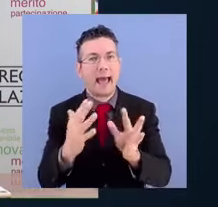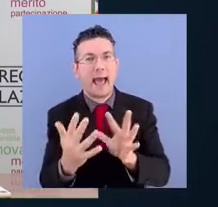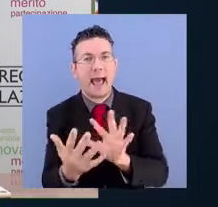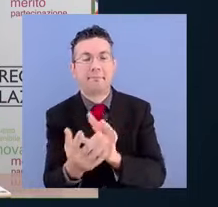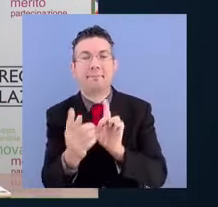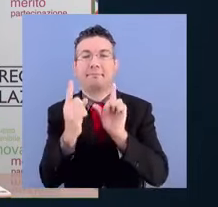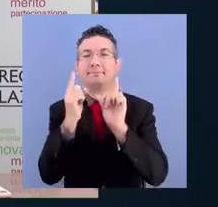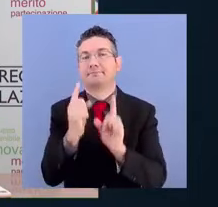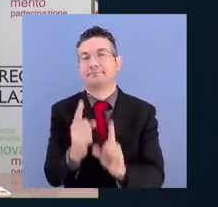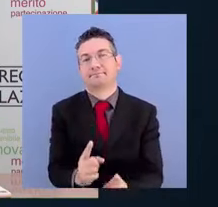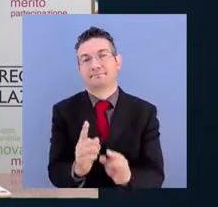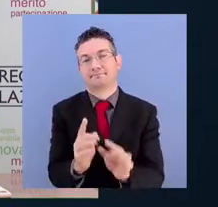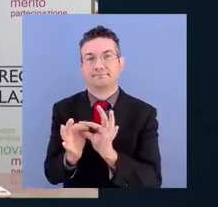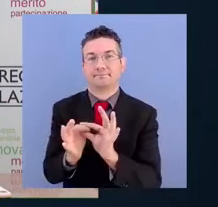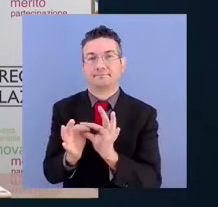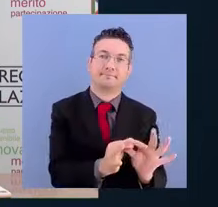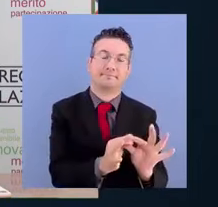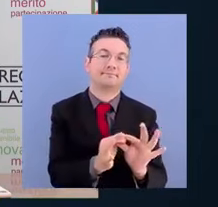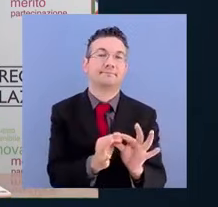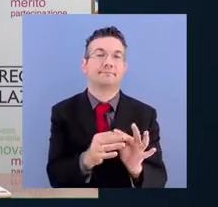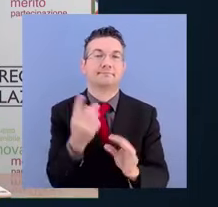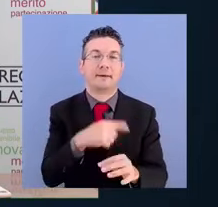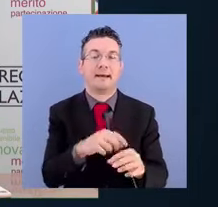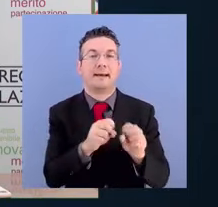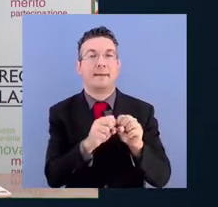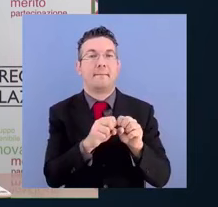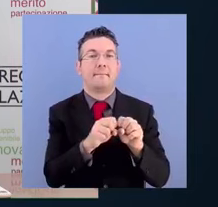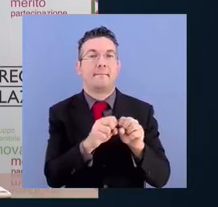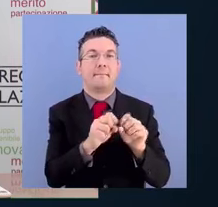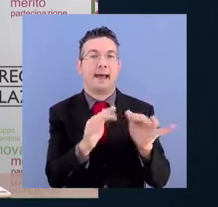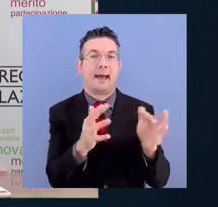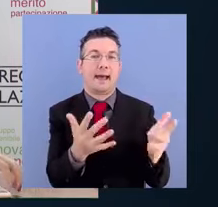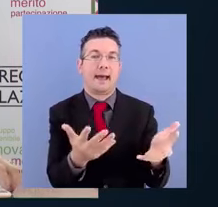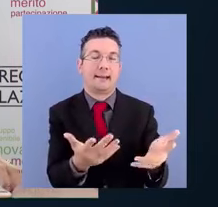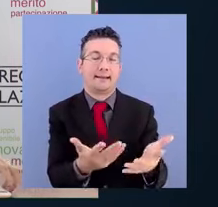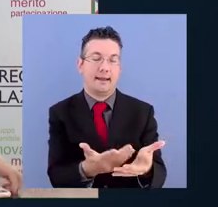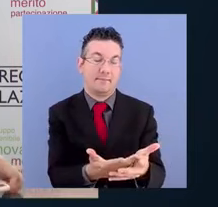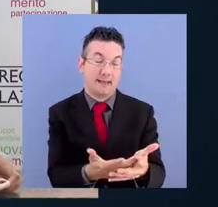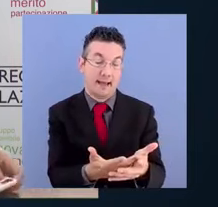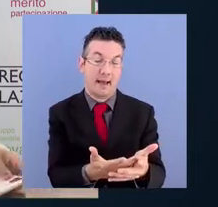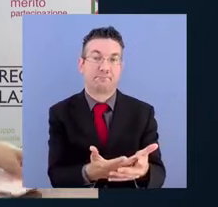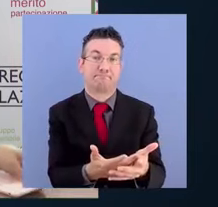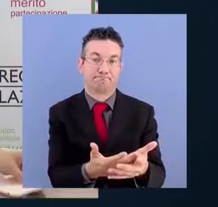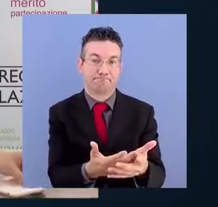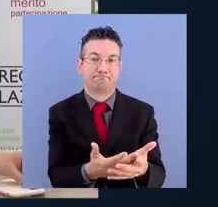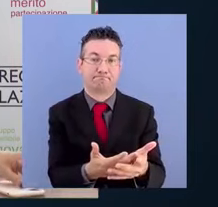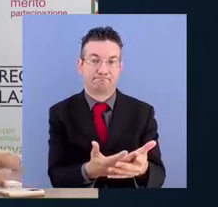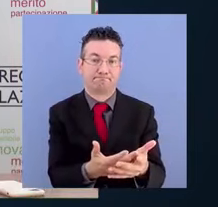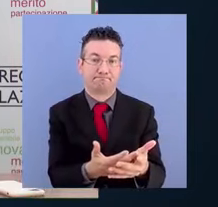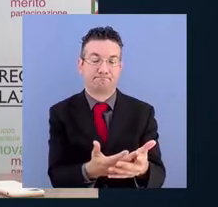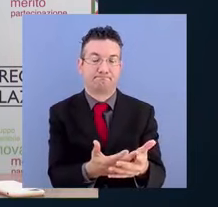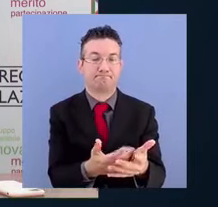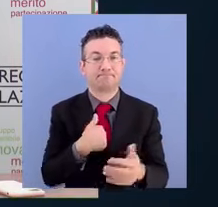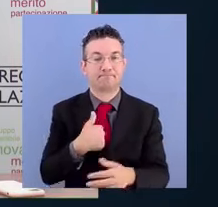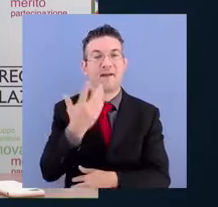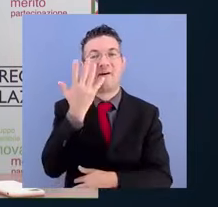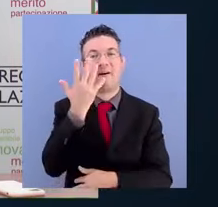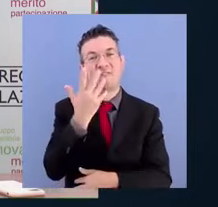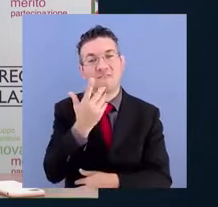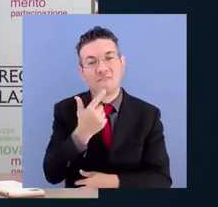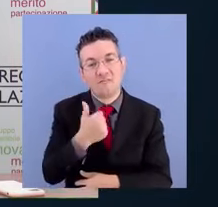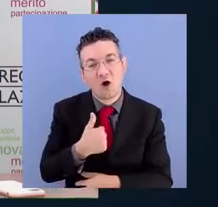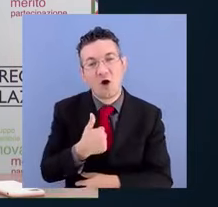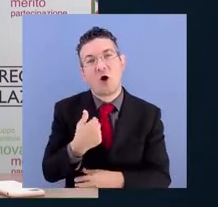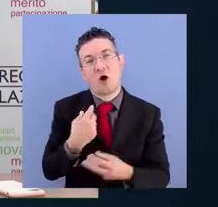imponderabili purtroppo legate al contesto pandemico per cui voglio anche in questo